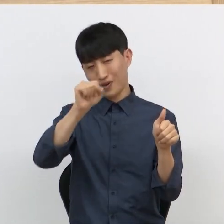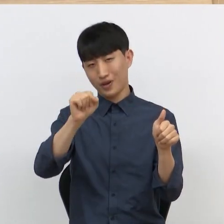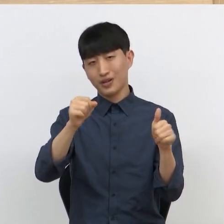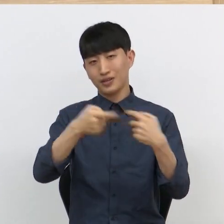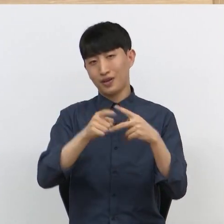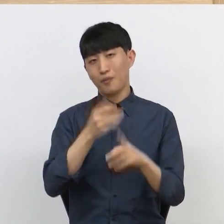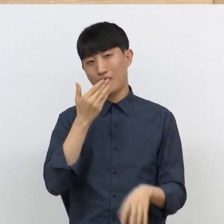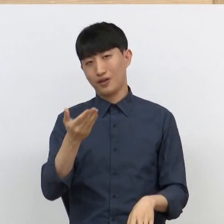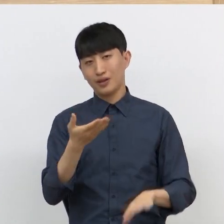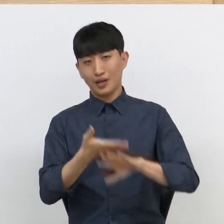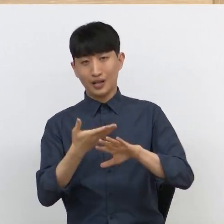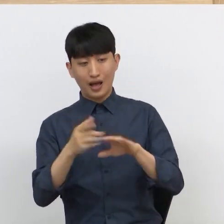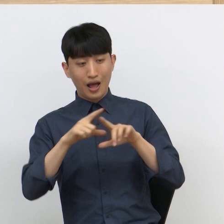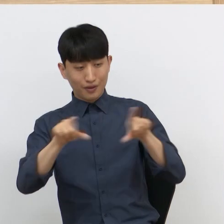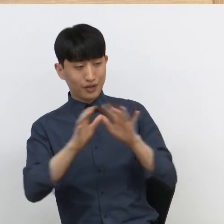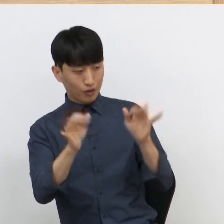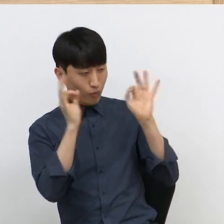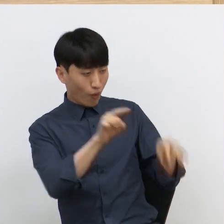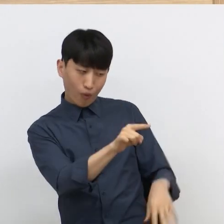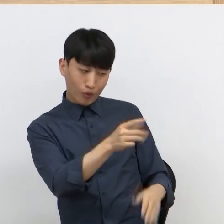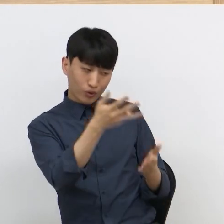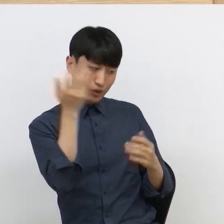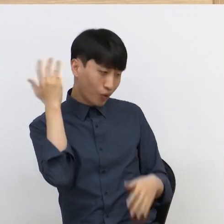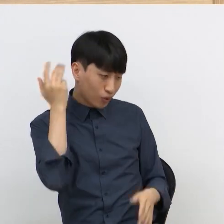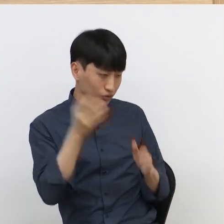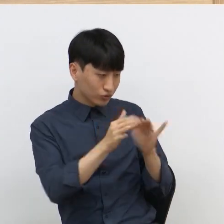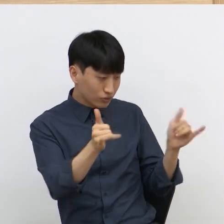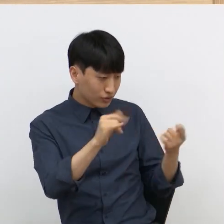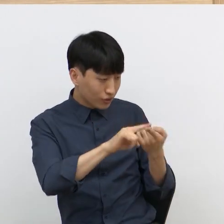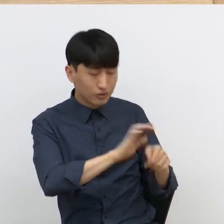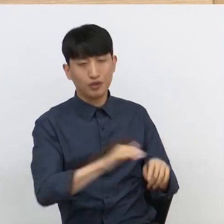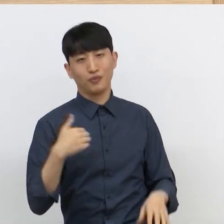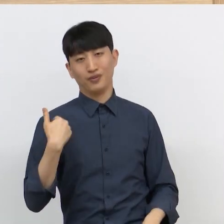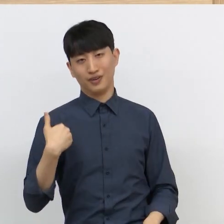없을 정도 수준이거든요. 그래서 이와 같은 표에 입각해서